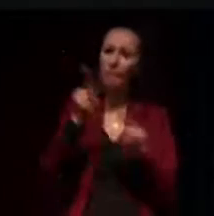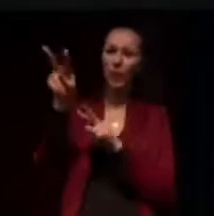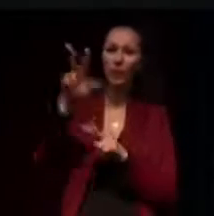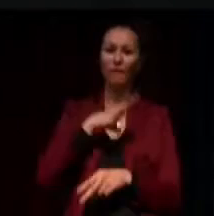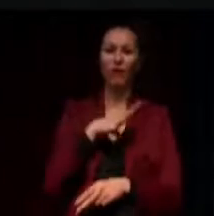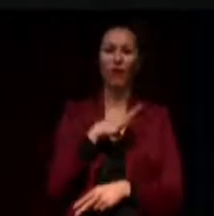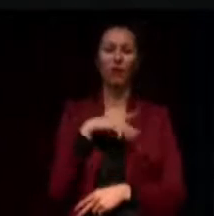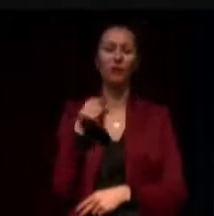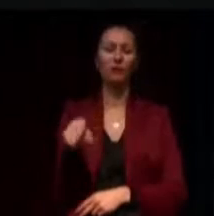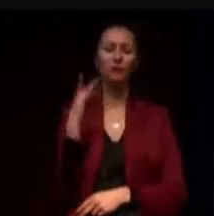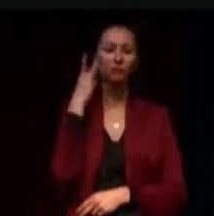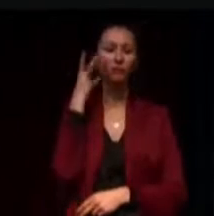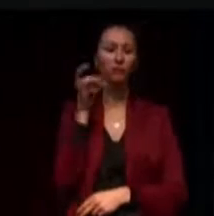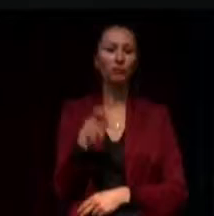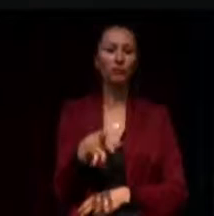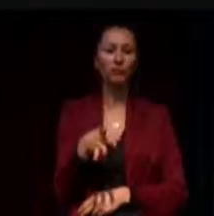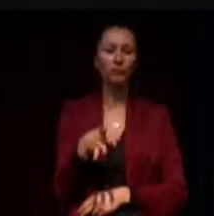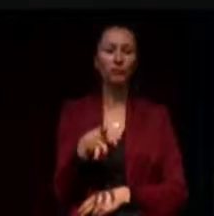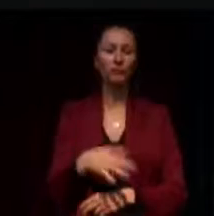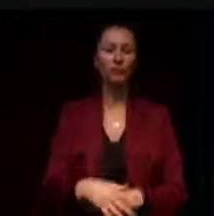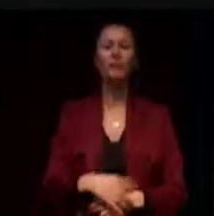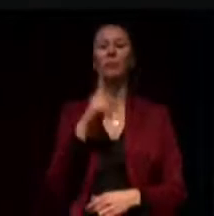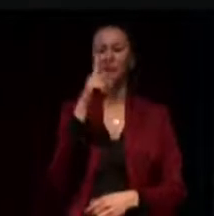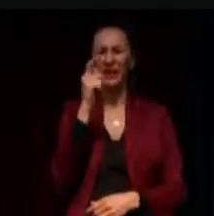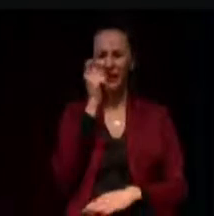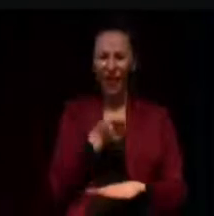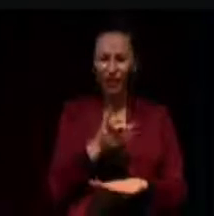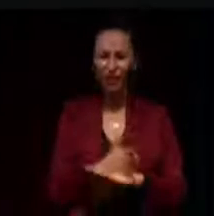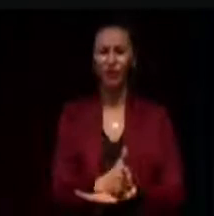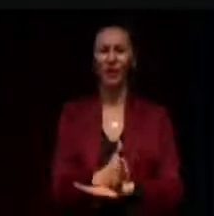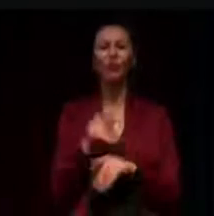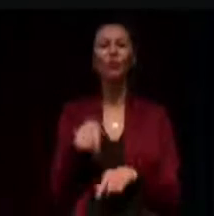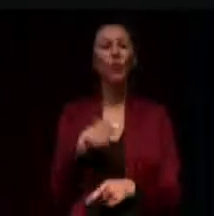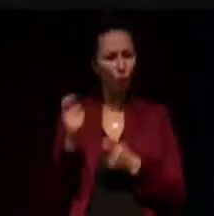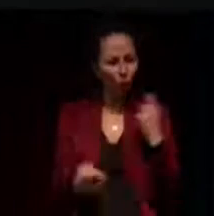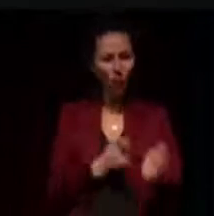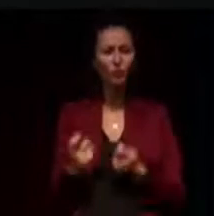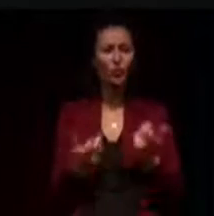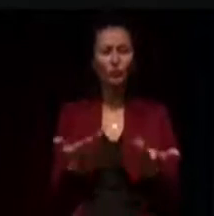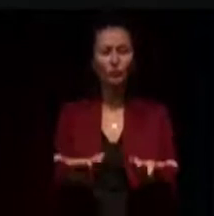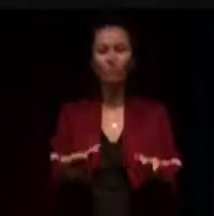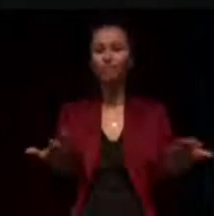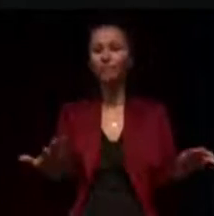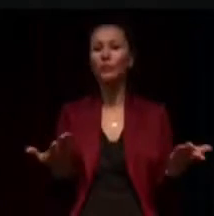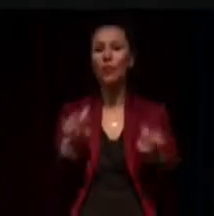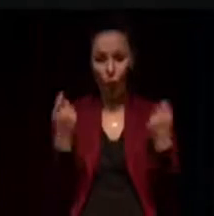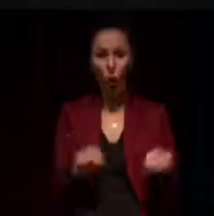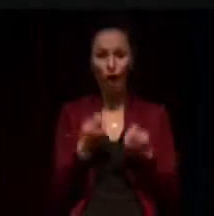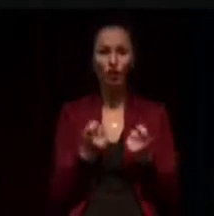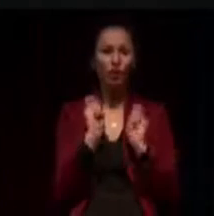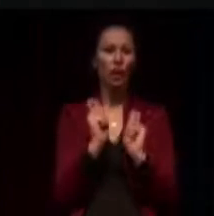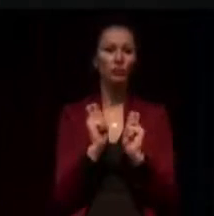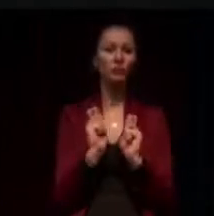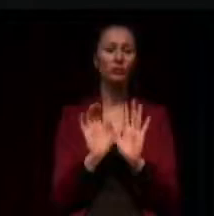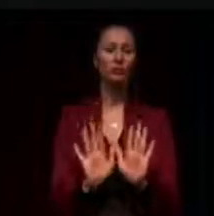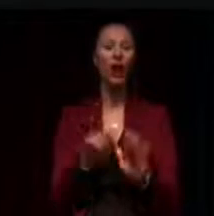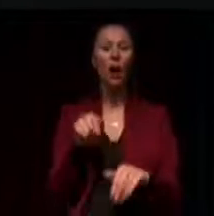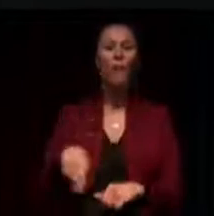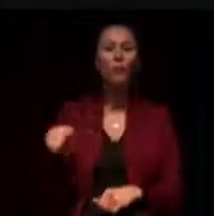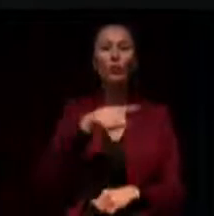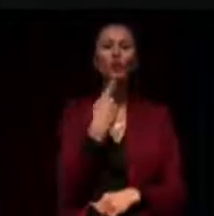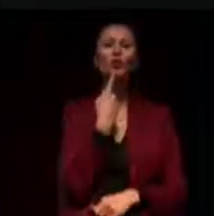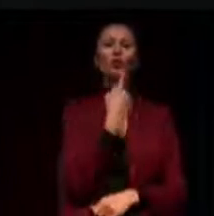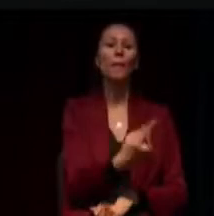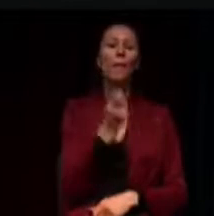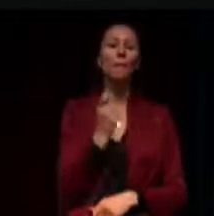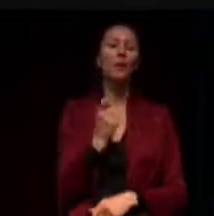Bunu görürsünüz zaten yani. Bir gerçek mi gerçek? Bununla uğraşıyor muyuz? Uğraşıyoruz. Uğraşacak mıyız? Uğraşacağız. Ama bunları